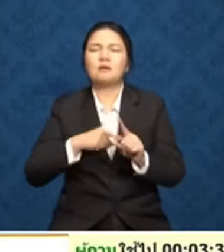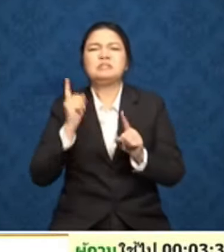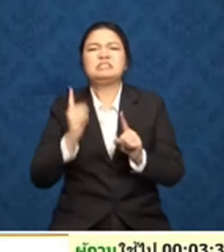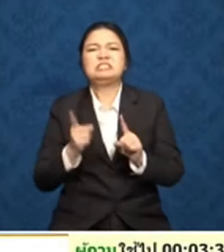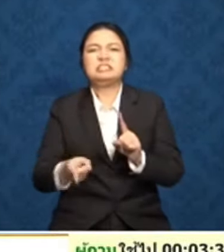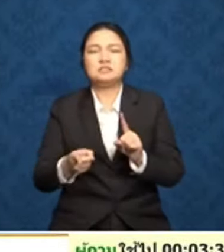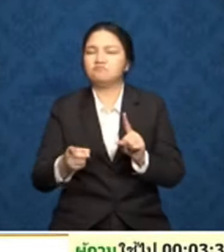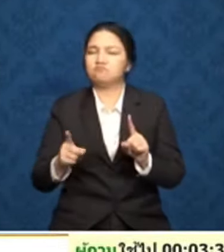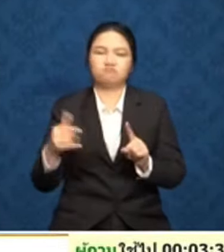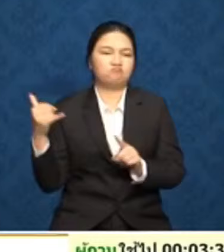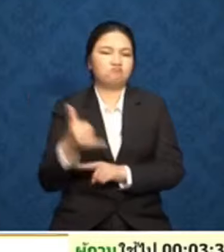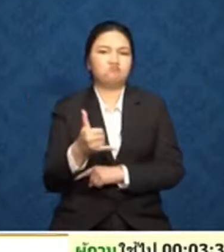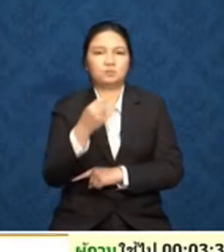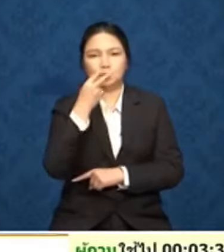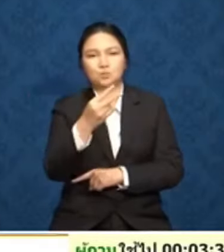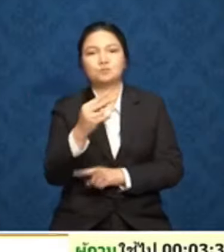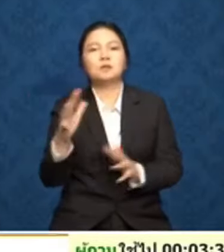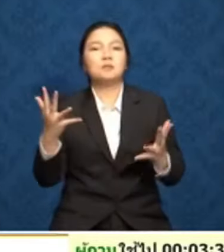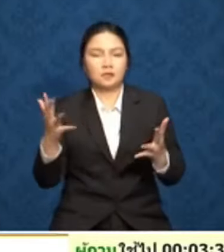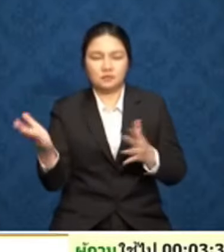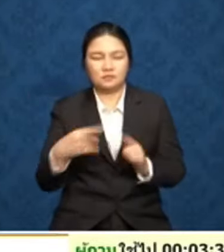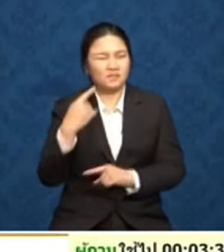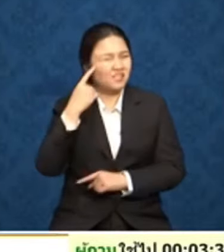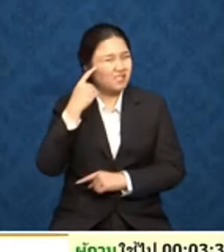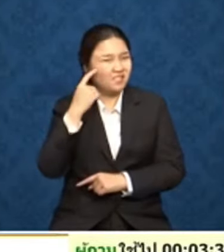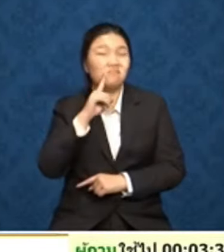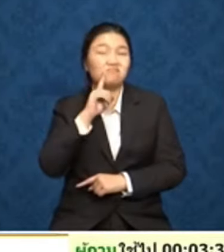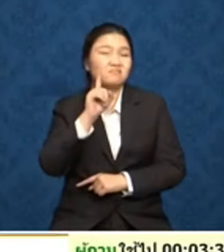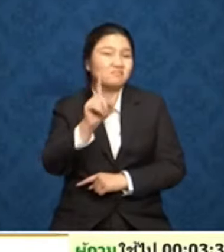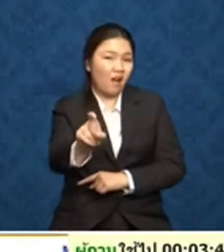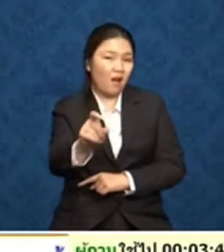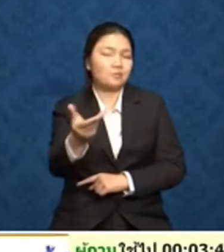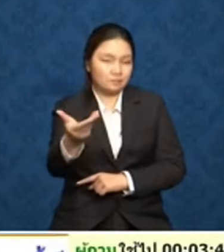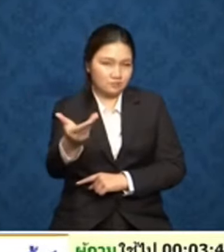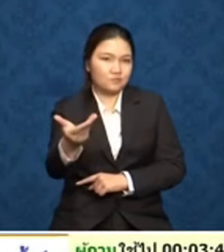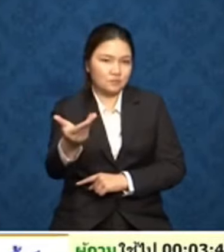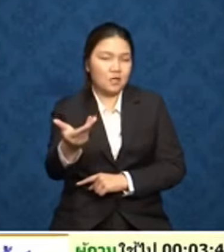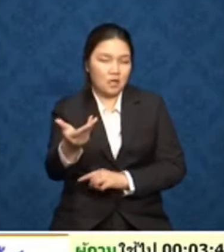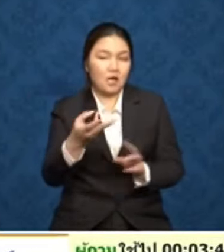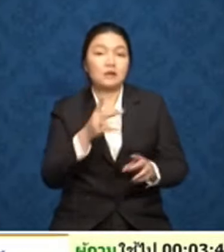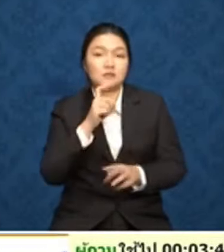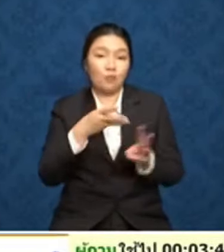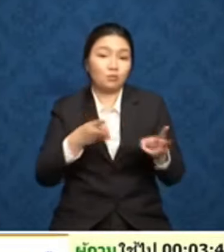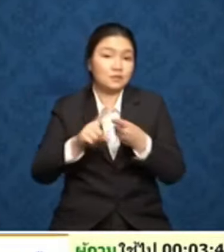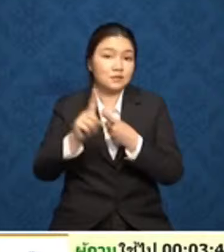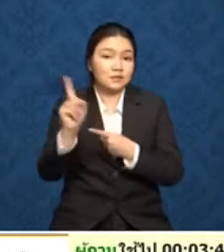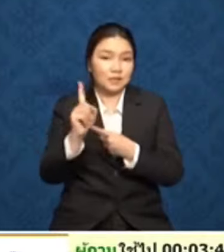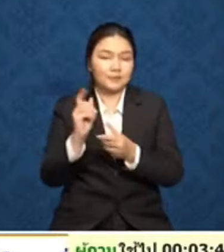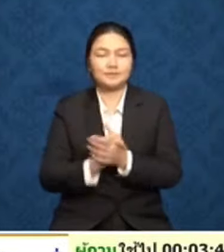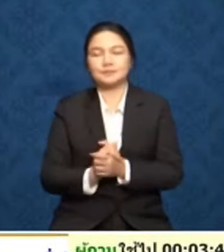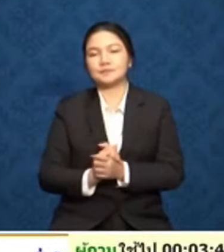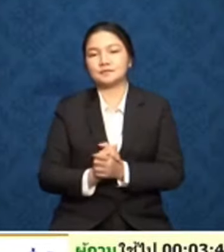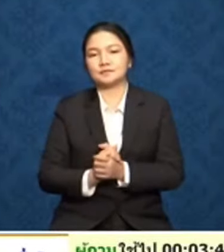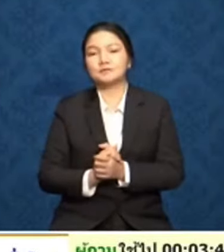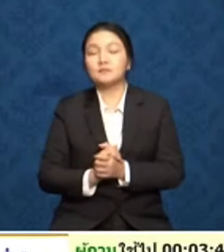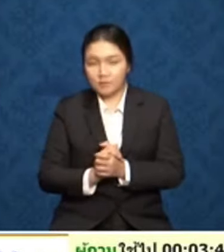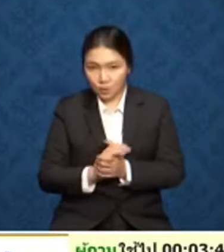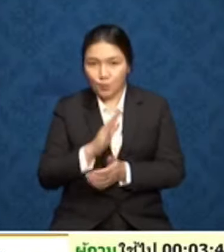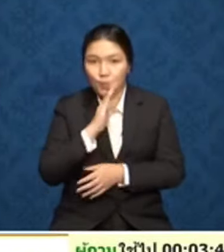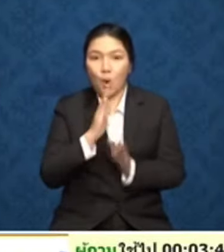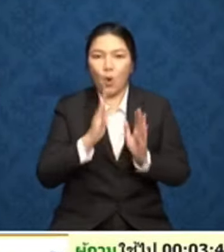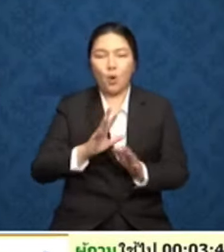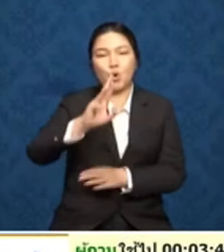ะสอบถามแนวทางค่ะแนวทางแรกก็คือว่าแนวทางในการดูแลผู้ป่วยจิ